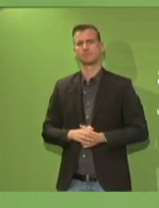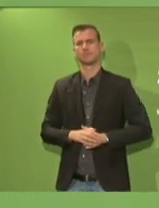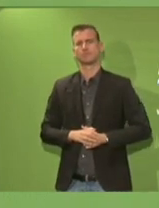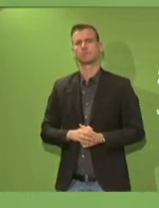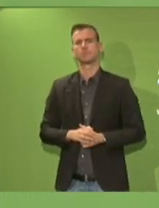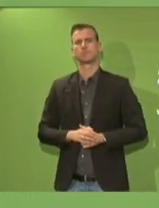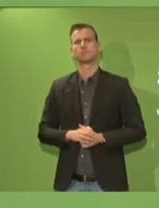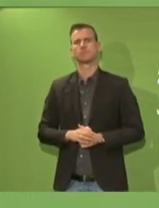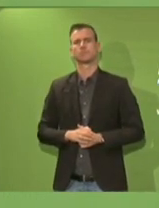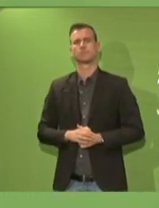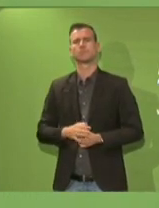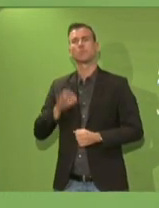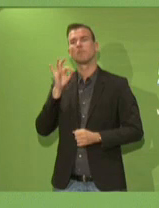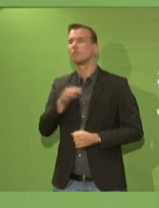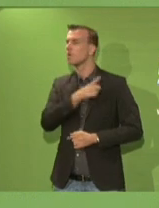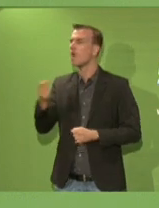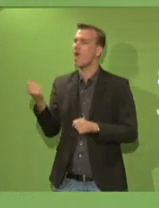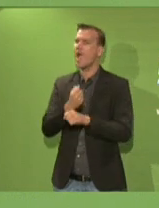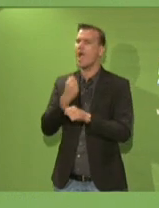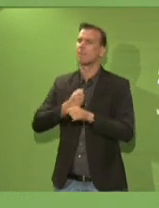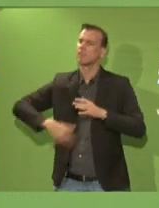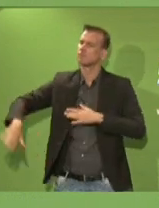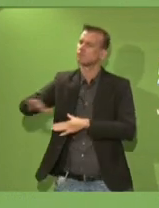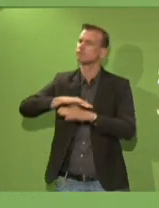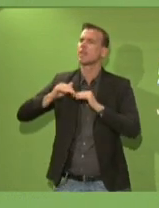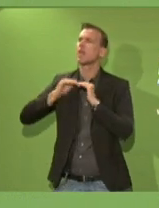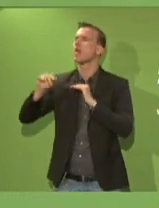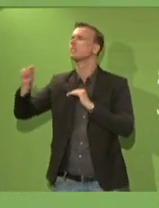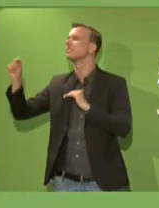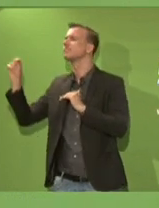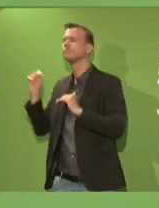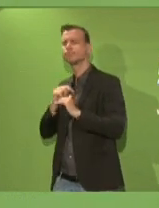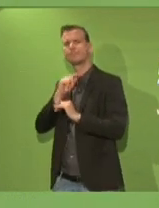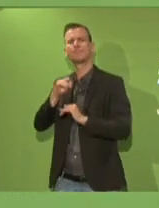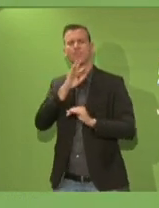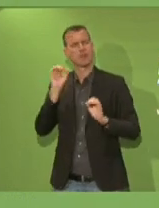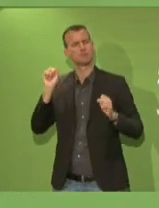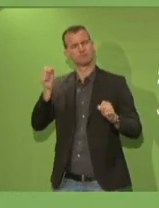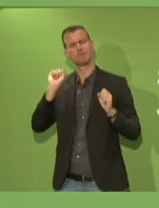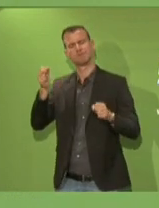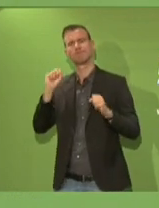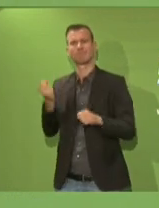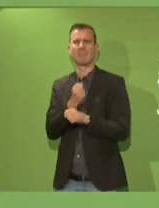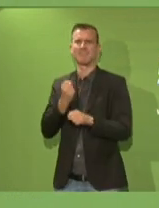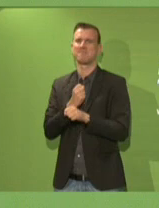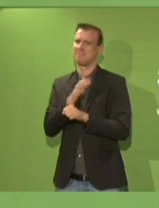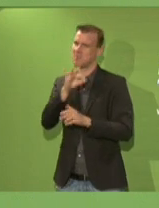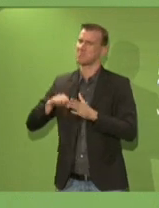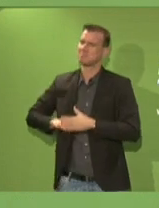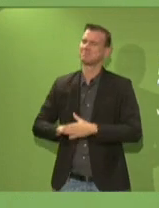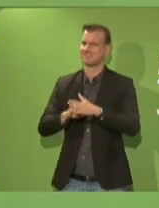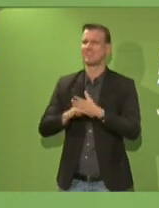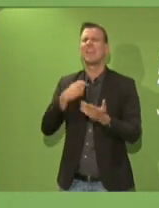Das wird euch allen Rückenwind für die Arbeit vor Ort im Land in den nächsten Wochen und Monaten geben. Und ich weiß, wie schwer das ist,